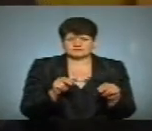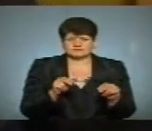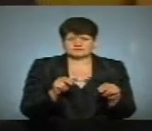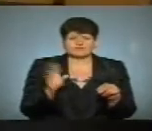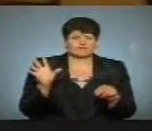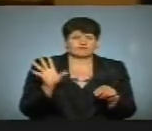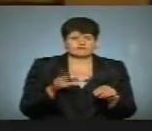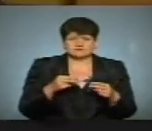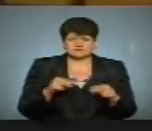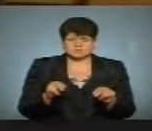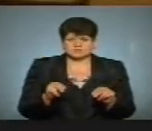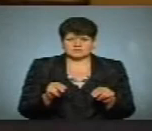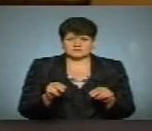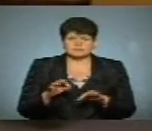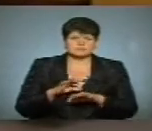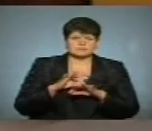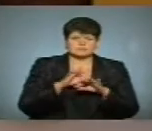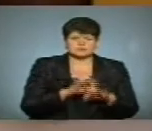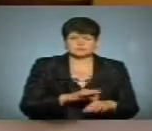все продав. Привожу Бранку